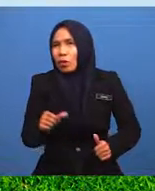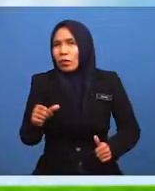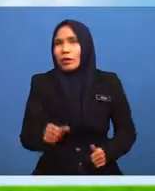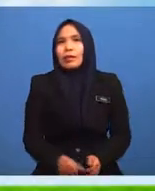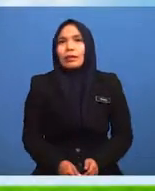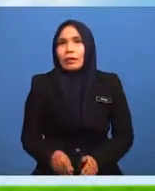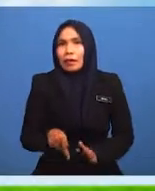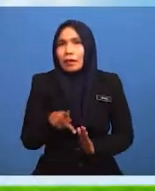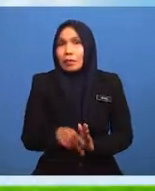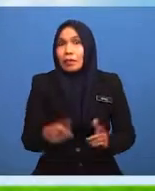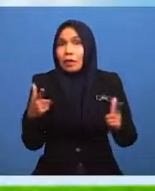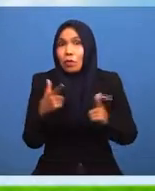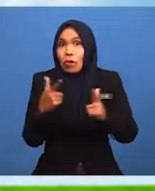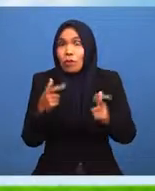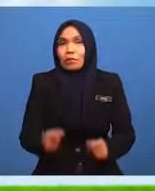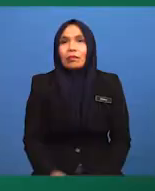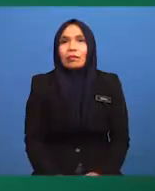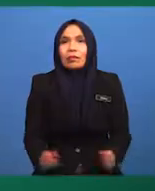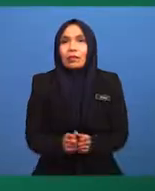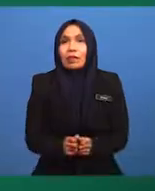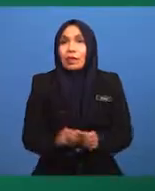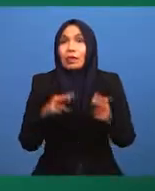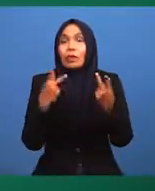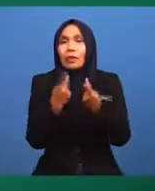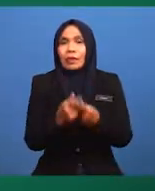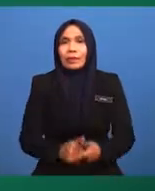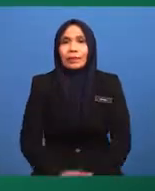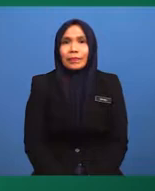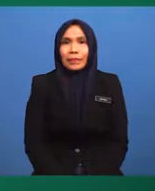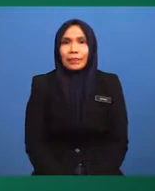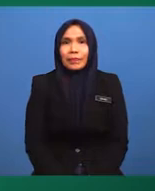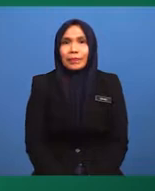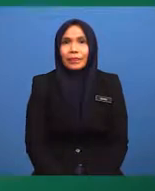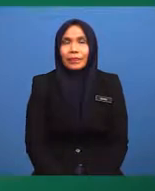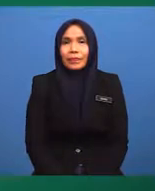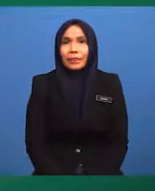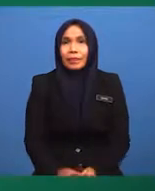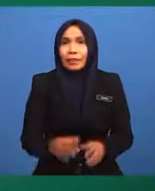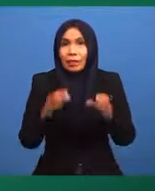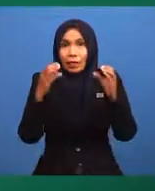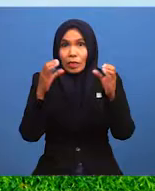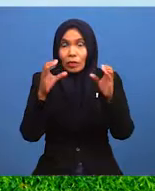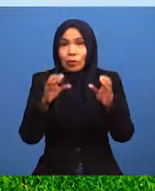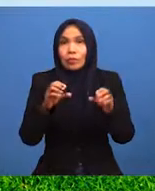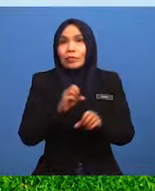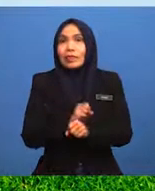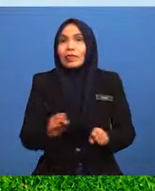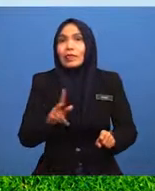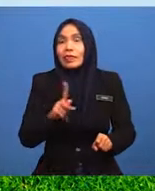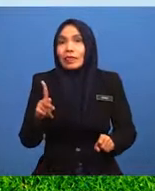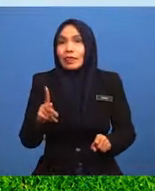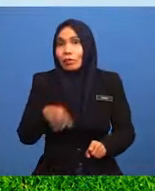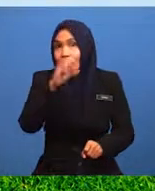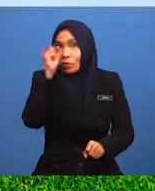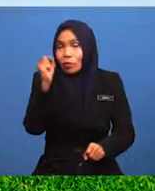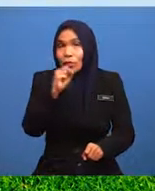keluarga. Sekarang, cikgu ada sediakan satu soal selidik yang berkaitan dengan tajuk